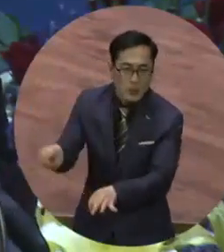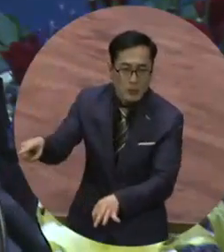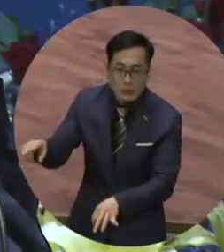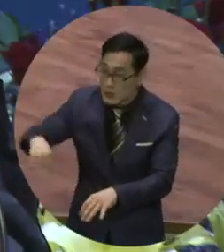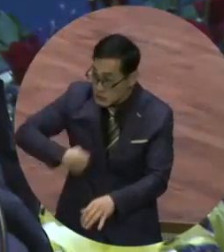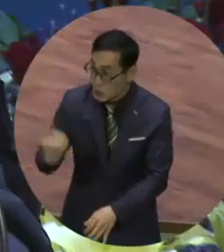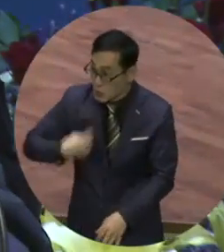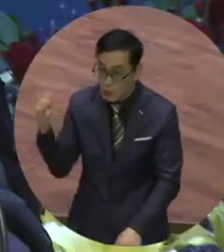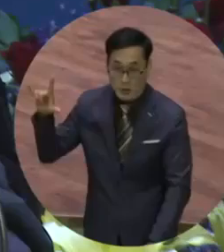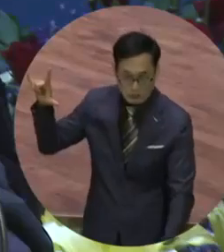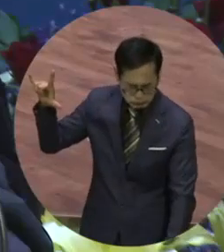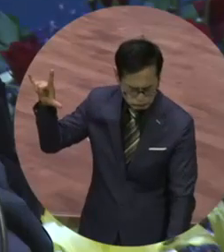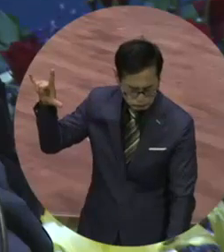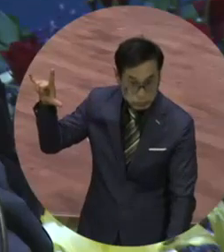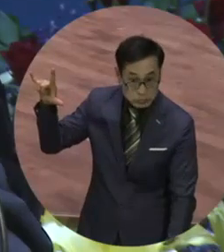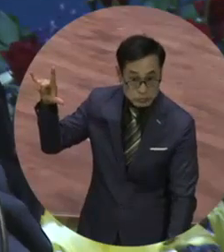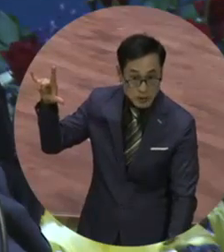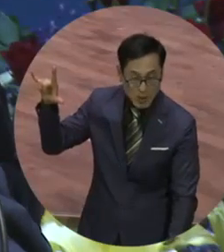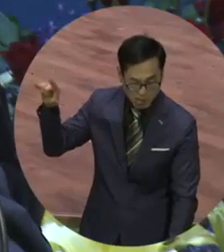있냐고요.